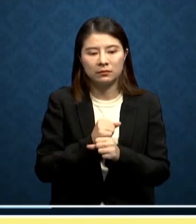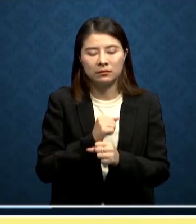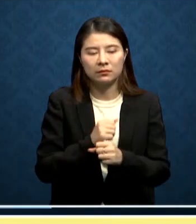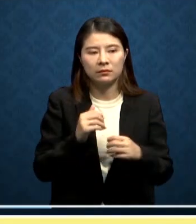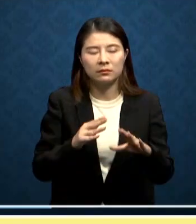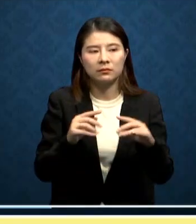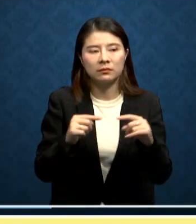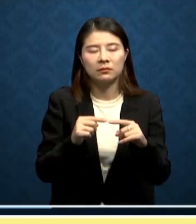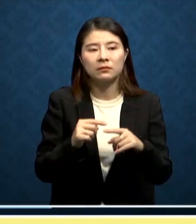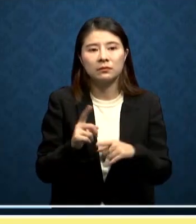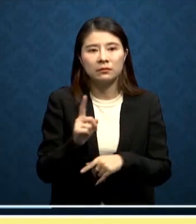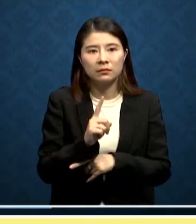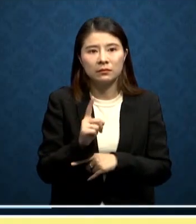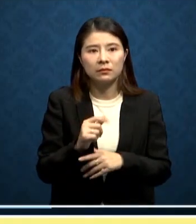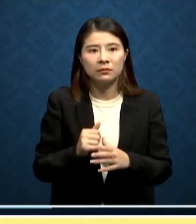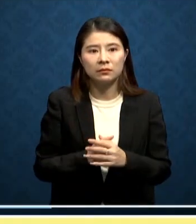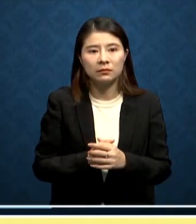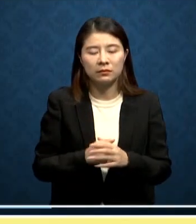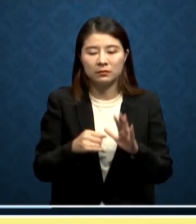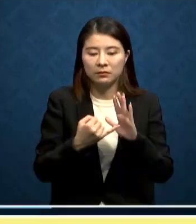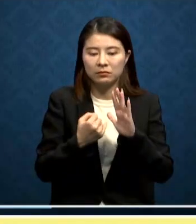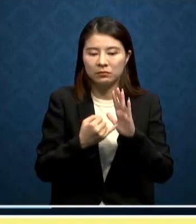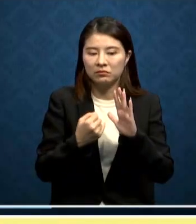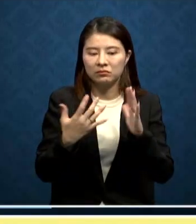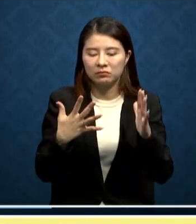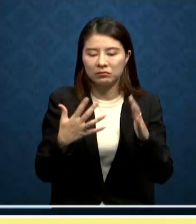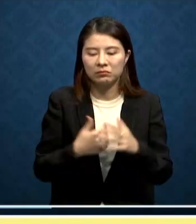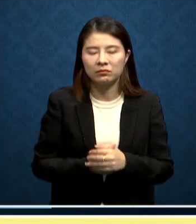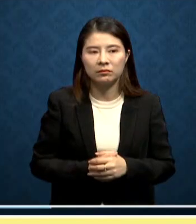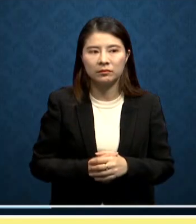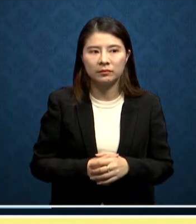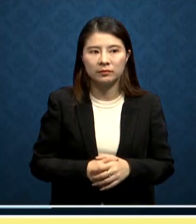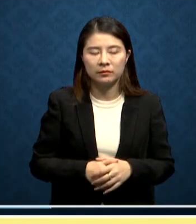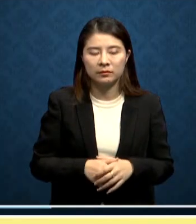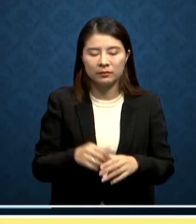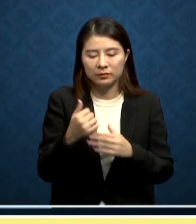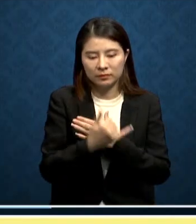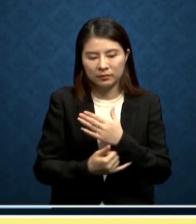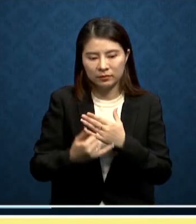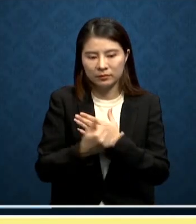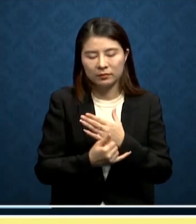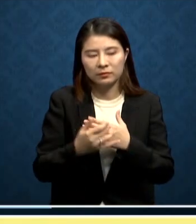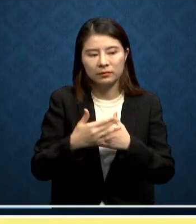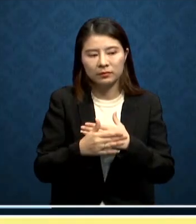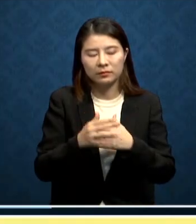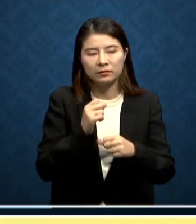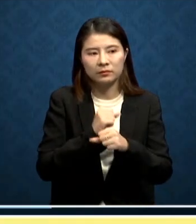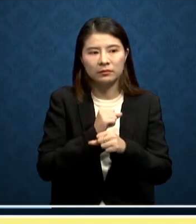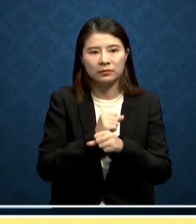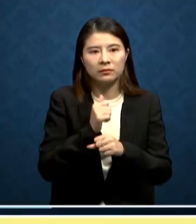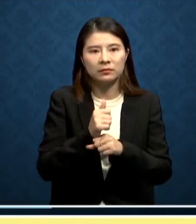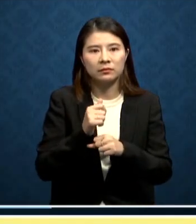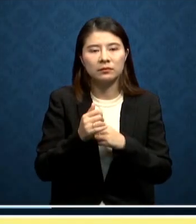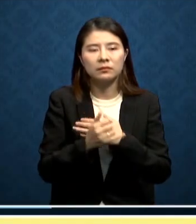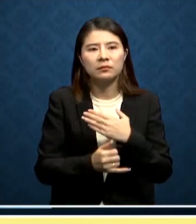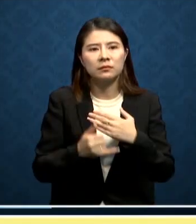คิดว่าสำหรับคนไทยนะไม่ใช่เรื่องง่ายนะในเรื่องนี้ในไม่เหมืองบางประเทศที่ก็ทำได้เราไปสิงคโปร์